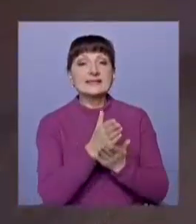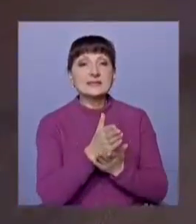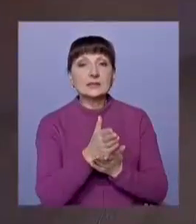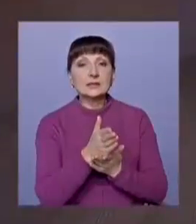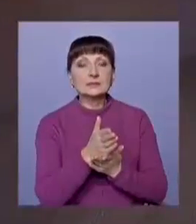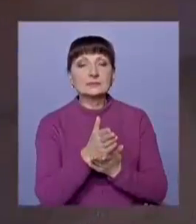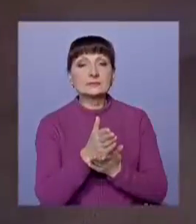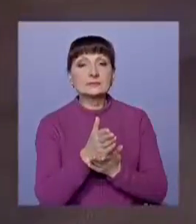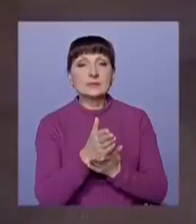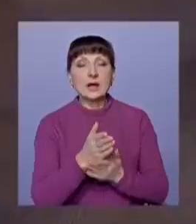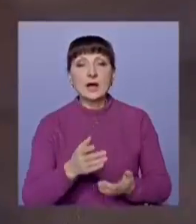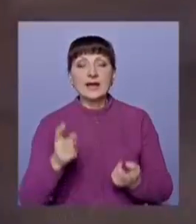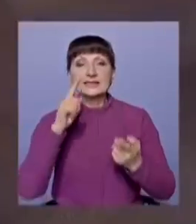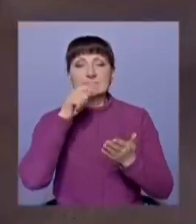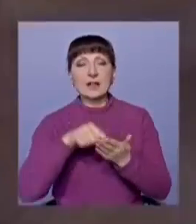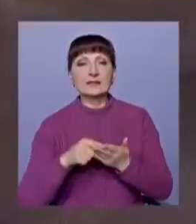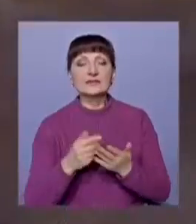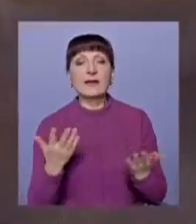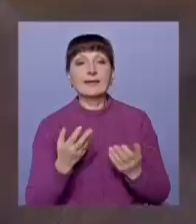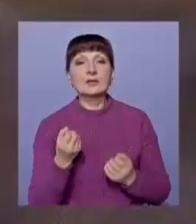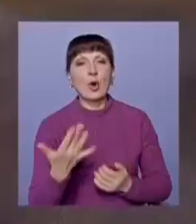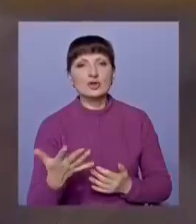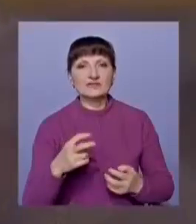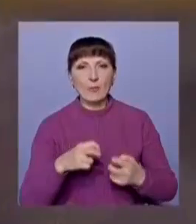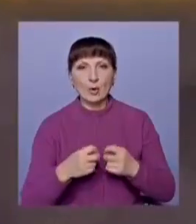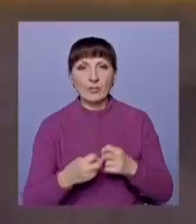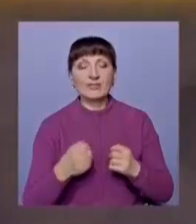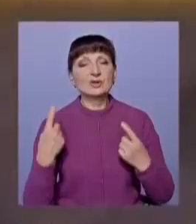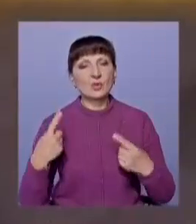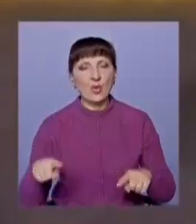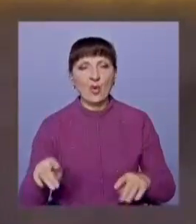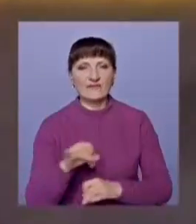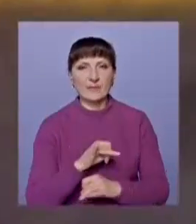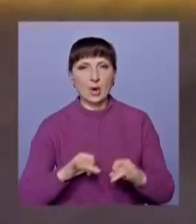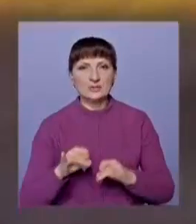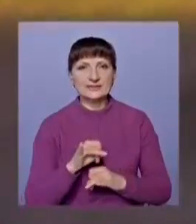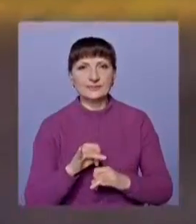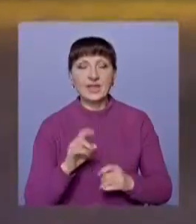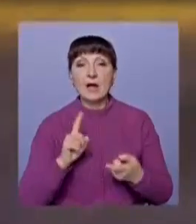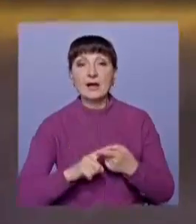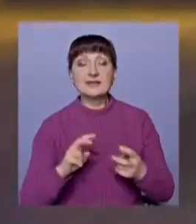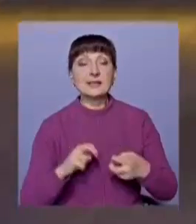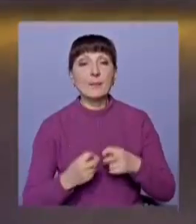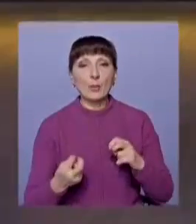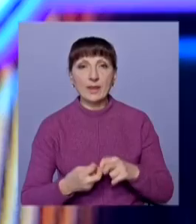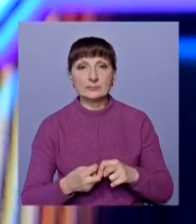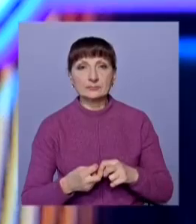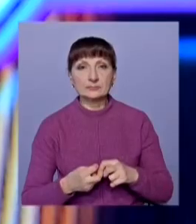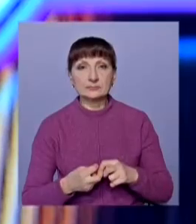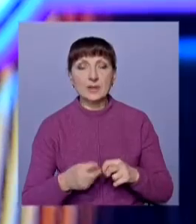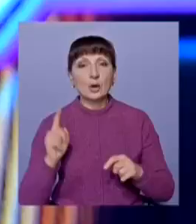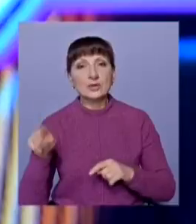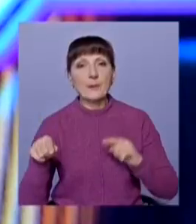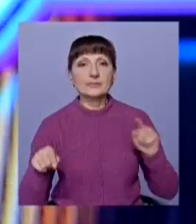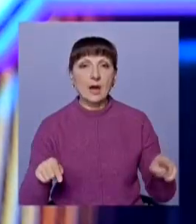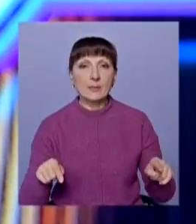сталкиваются с каким количеством проблем. Вот это уже другой вопрос. И вот касательно проблем, то там, то